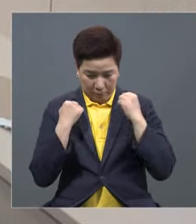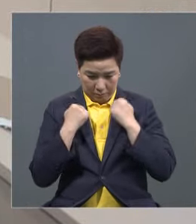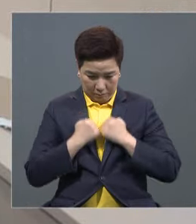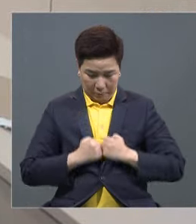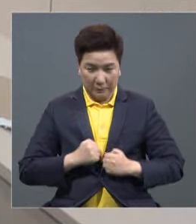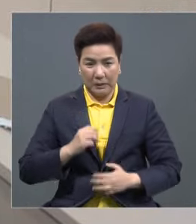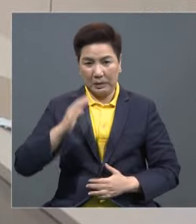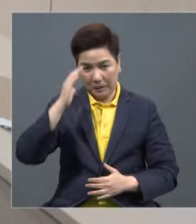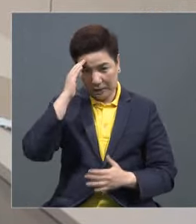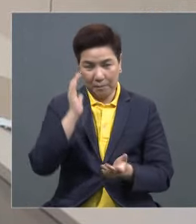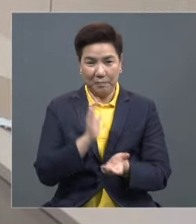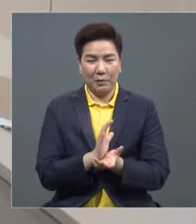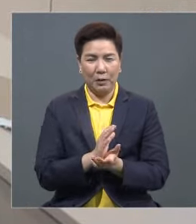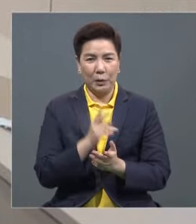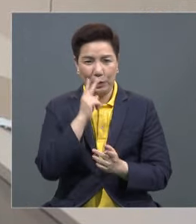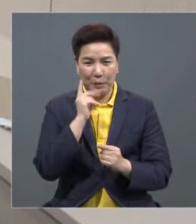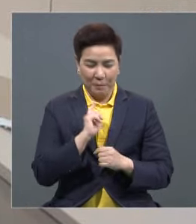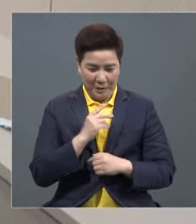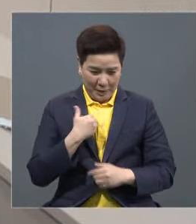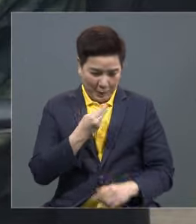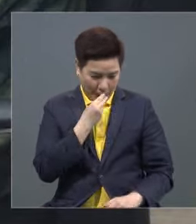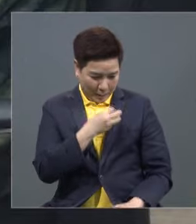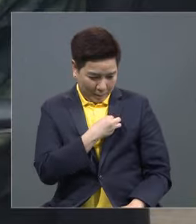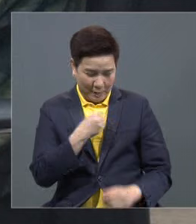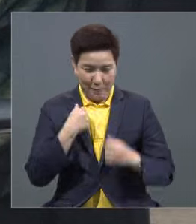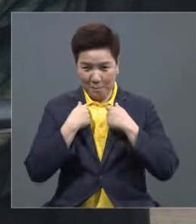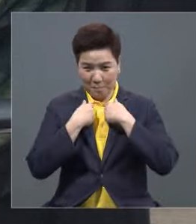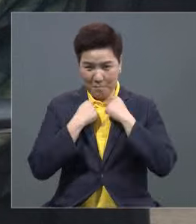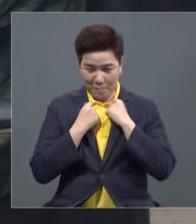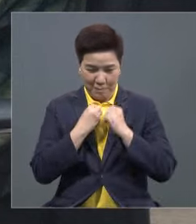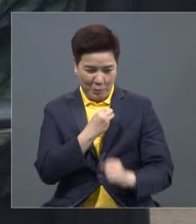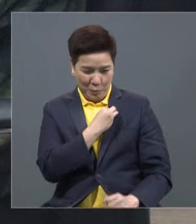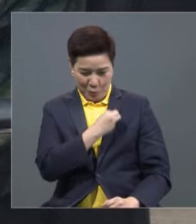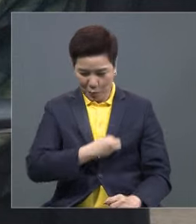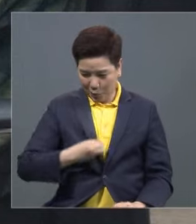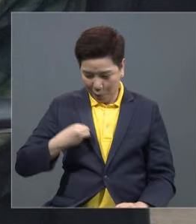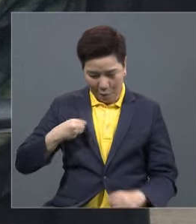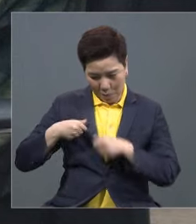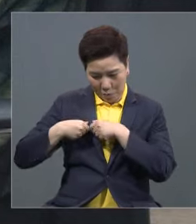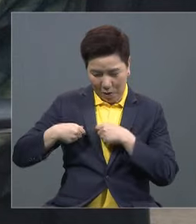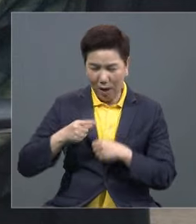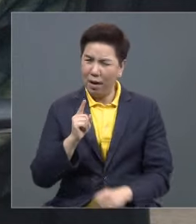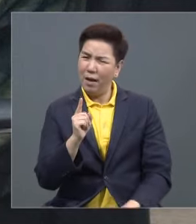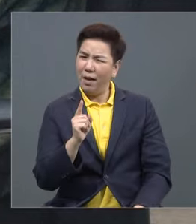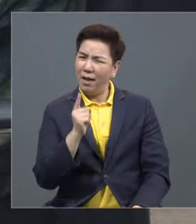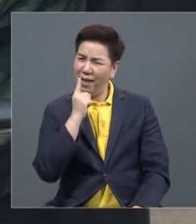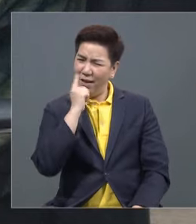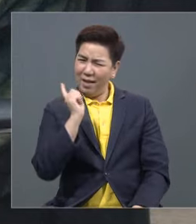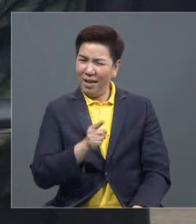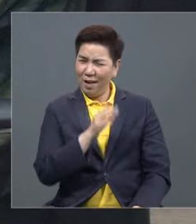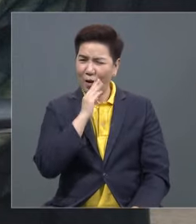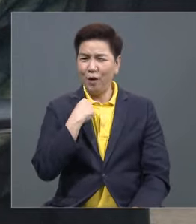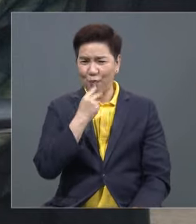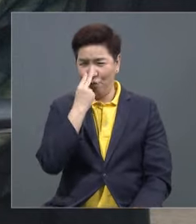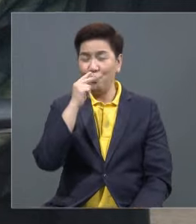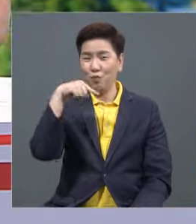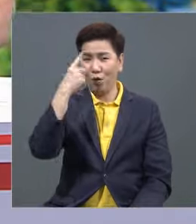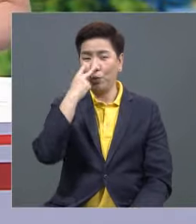นะเป็นตำรวจเลยลค่ะแต่ว่าดูเครื่องมงเครื่องหมายแล้วก็ดูแกๆนะเออต้องเอ๊ะนิดนึงนะคุณผู้ชมครับตอน